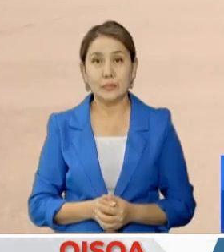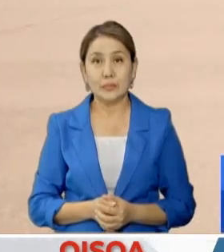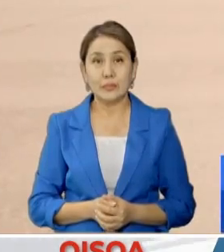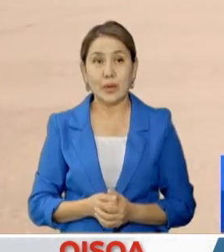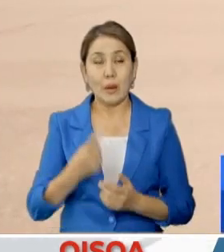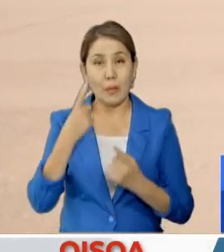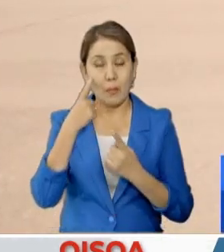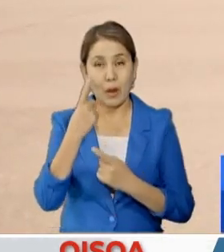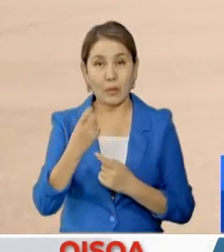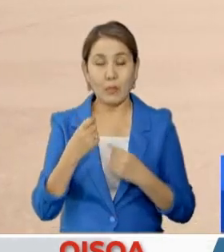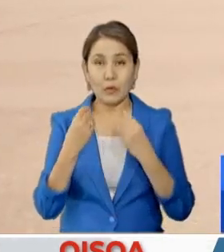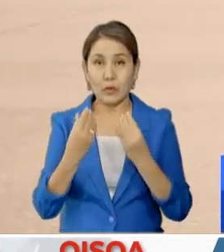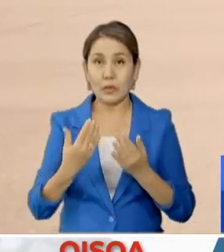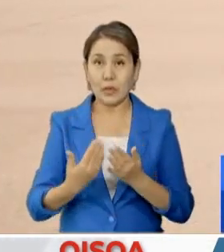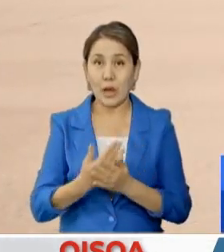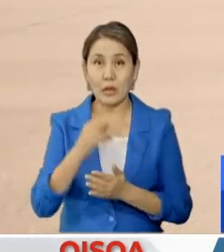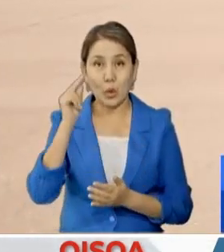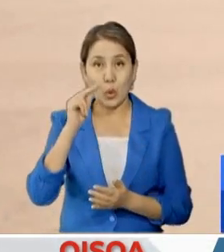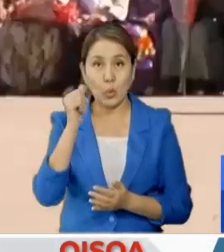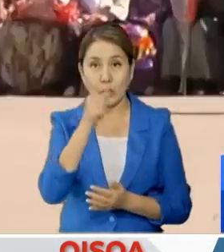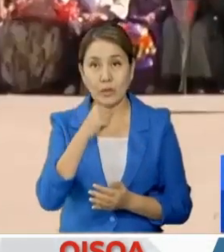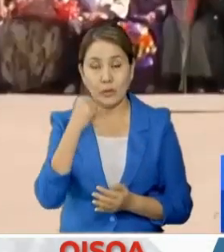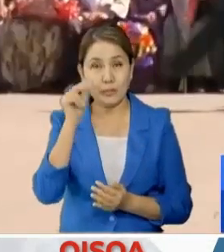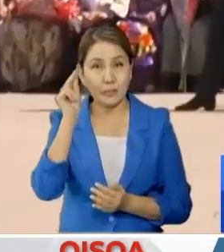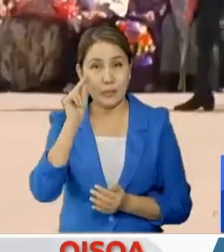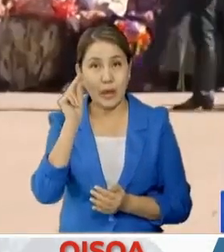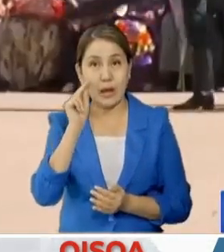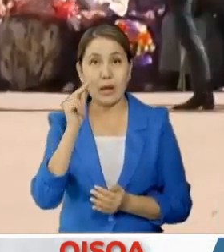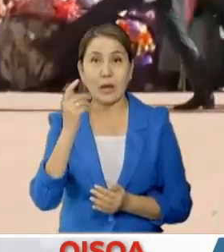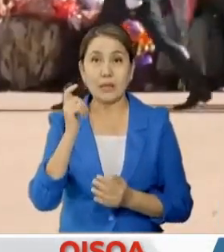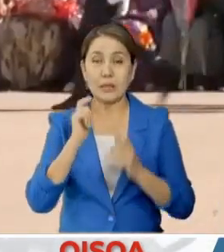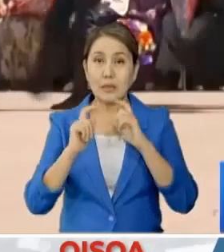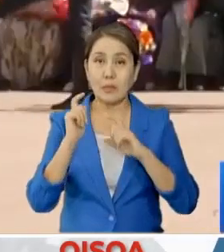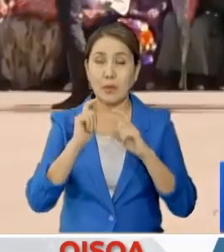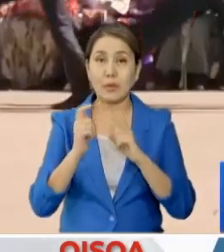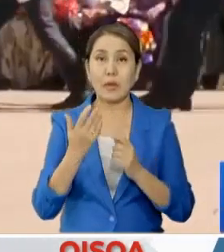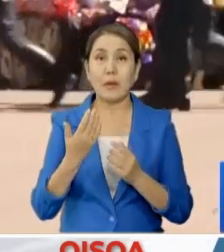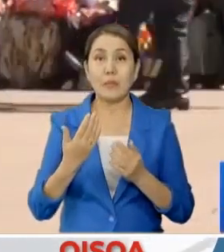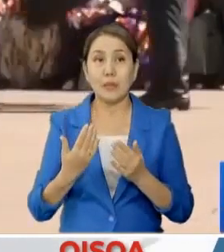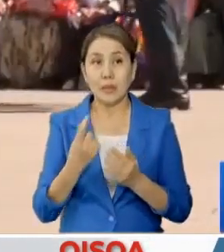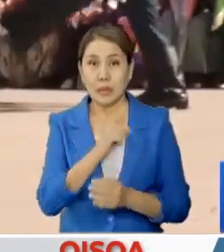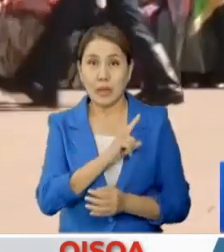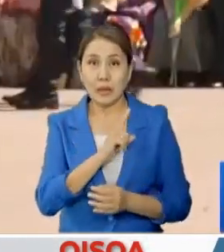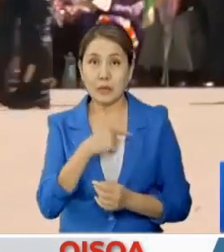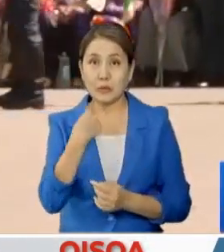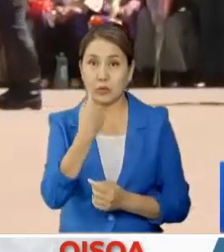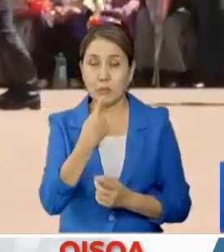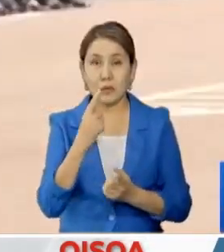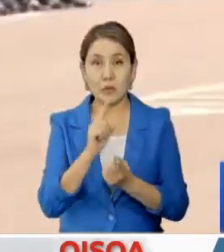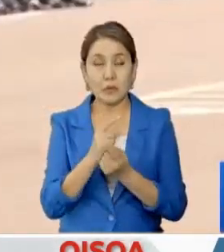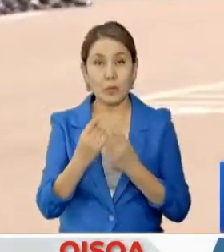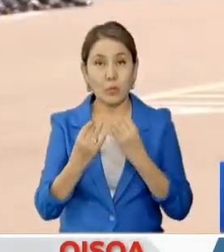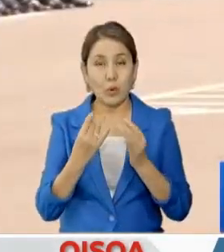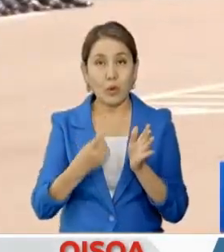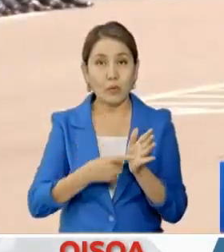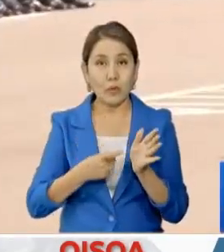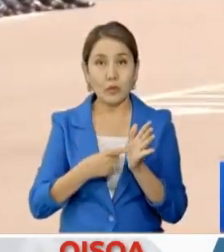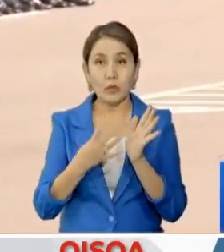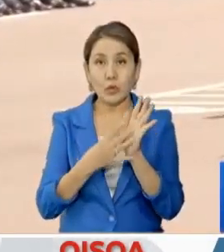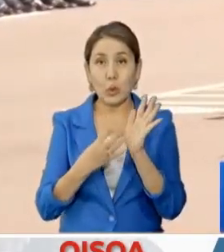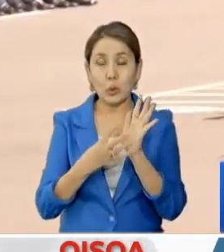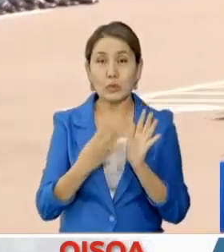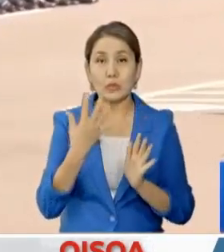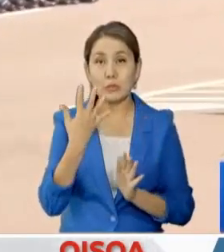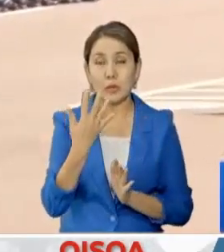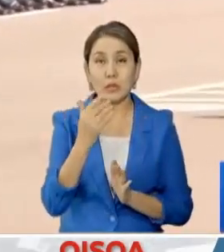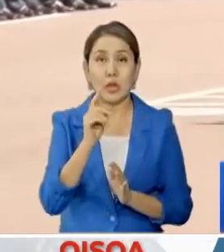Ma'lumot o'rinda, yangi o'quv yilida akademiyaga maxsus kasbiy tanlov va yakka tartibdagi suhbatdan muvaffaqiyatli o'tgan 905 nafar